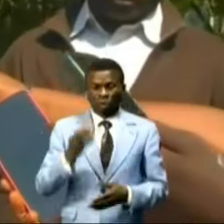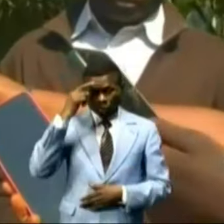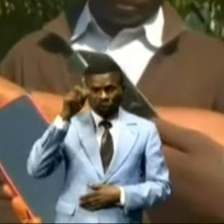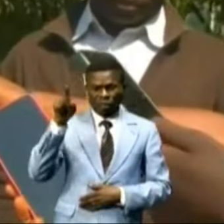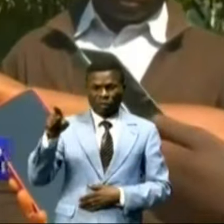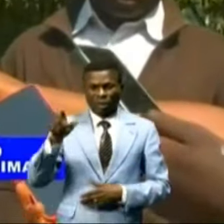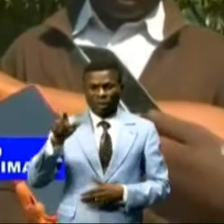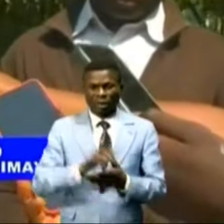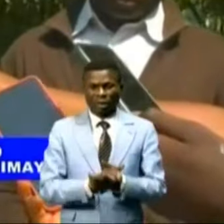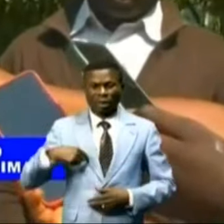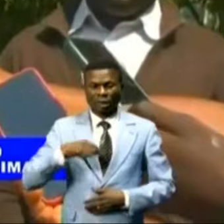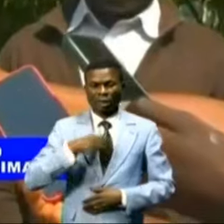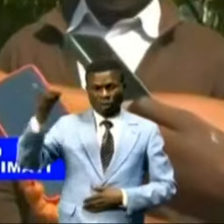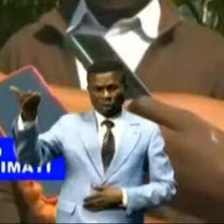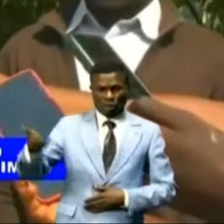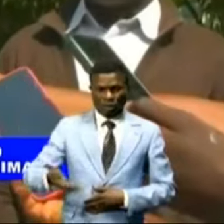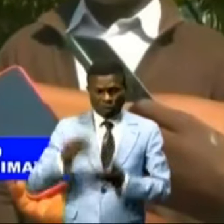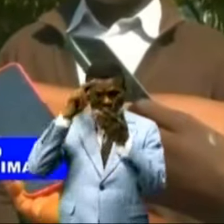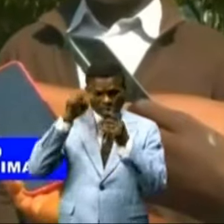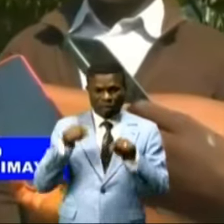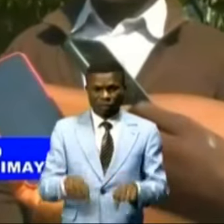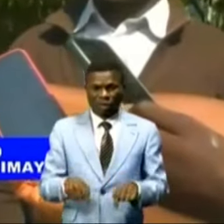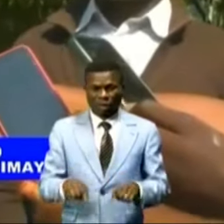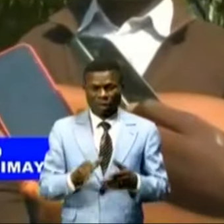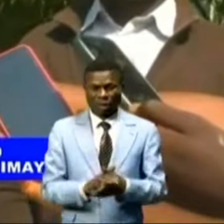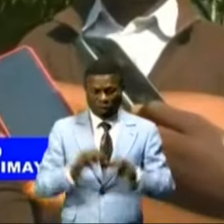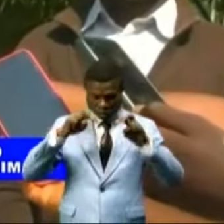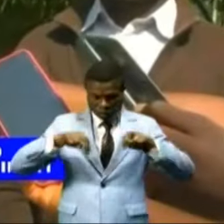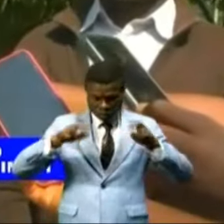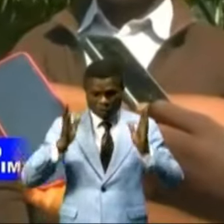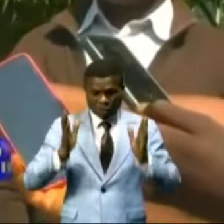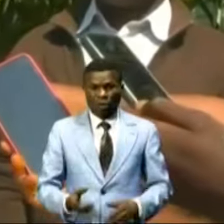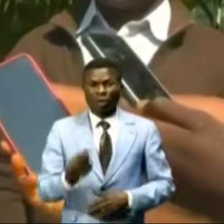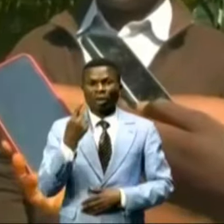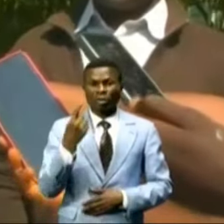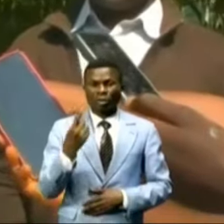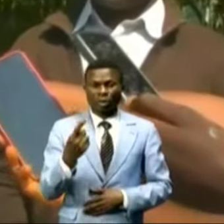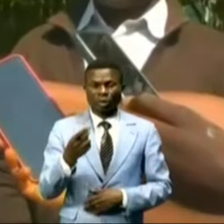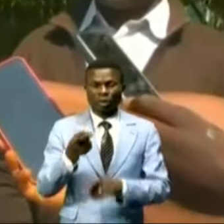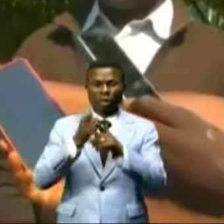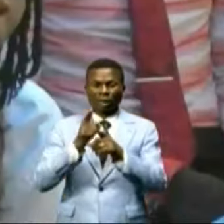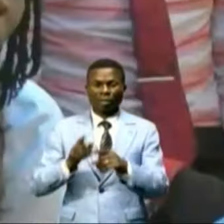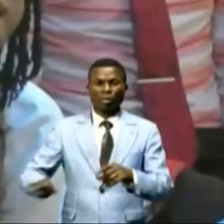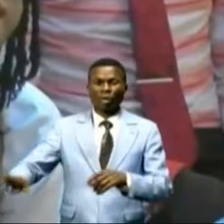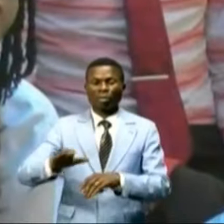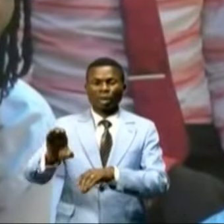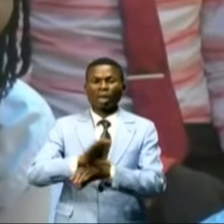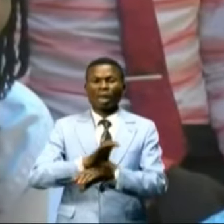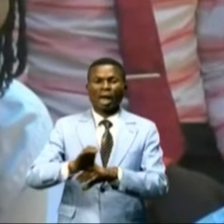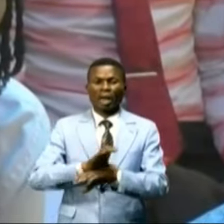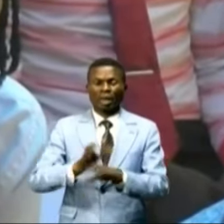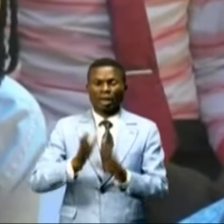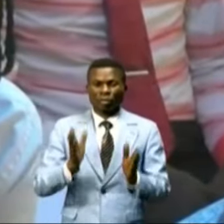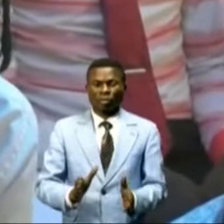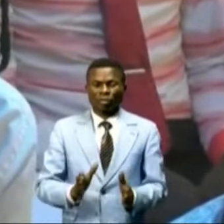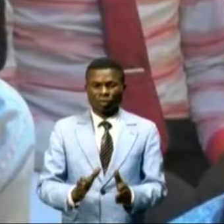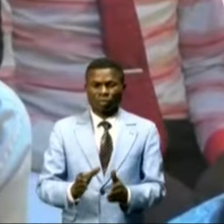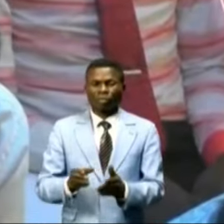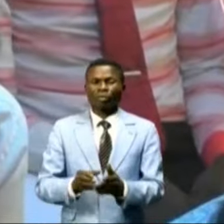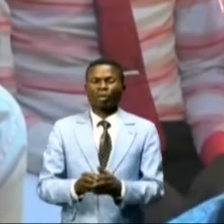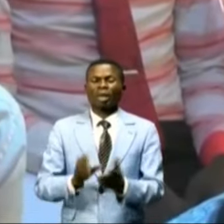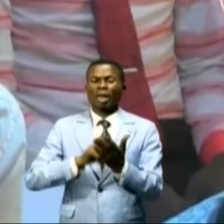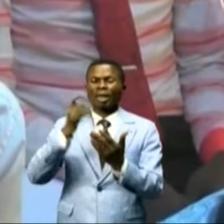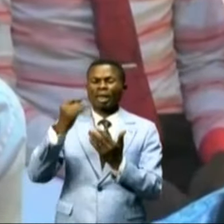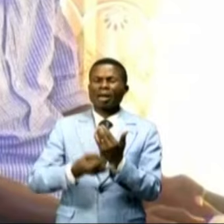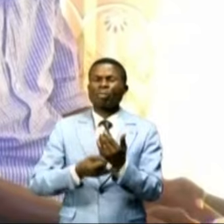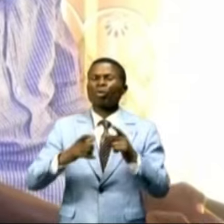avons accueilli dans notre université un chercheur d'origine camerounaise, un des piliers d'un grand projet